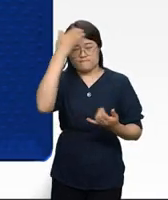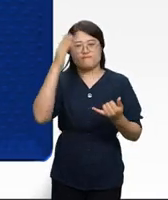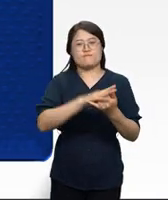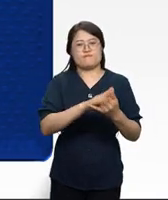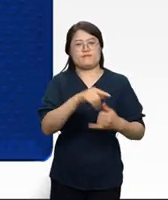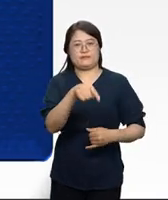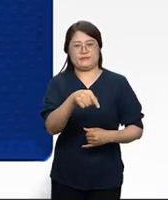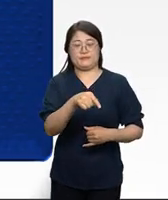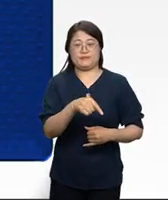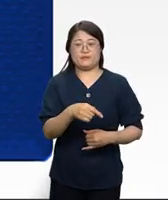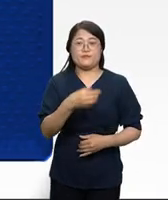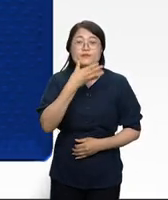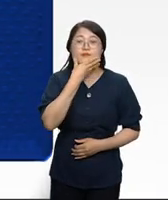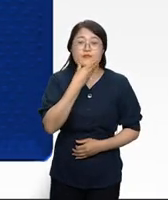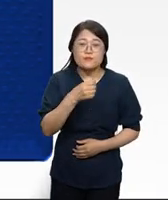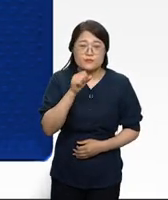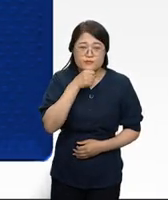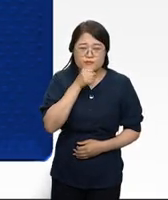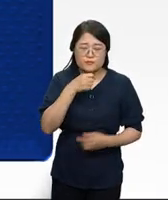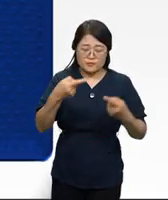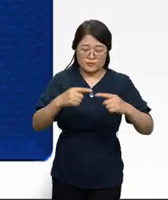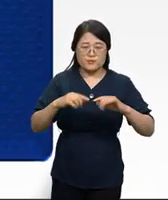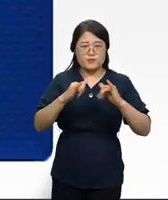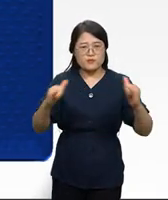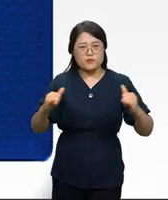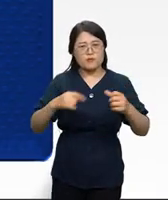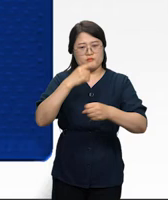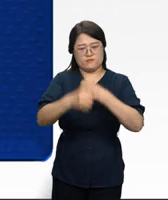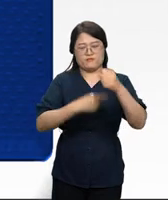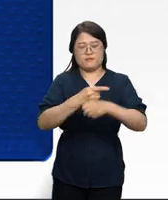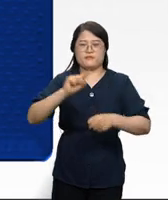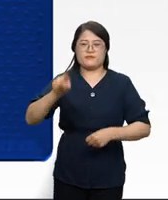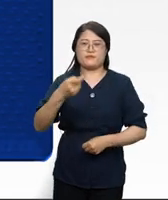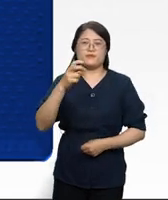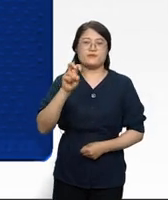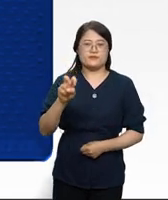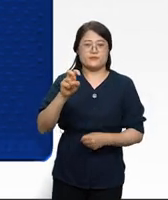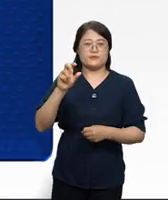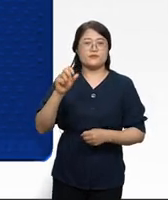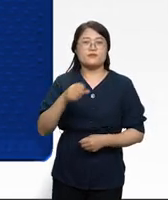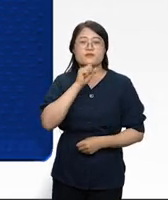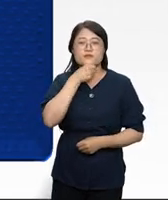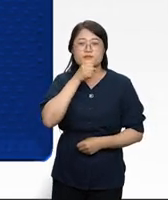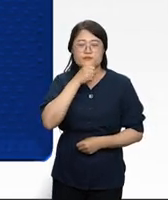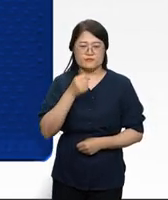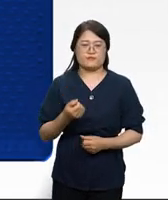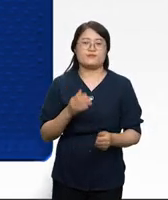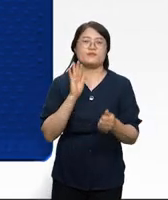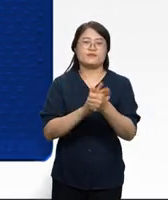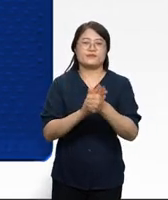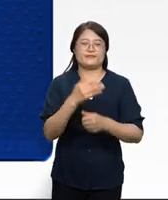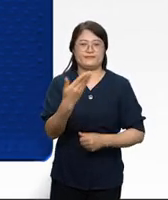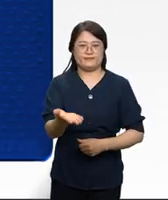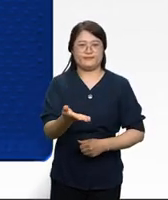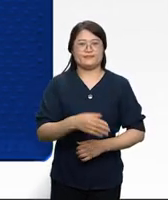청년인데요. 청년복지포인트 참여자에게는 연 120만 원의 복지포인트가 지원될